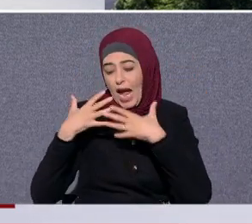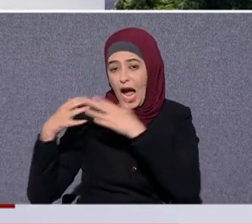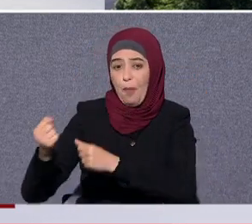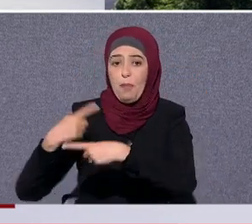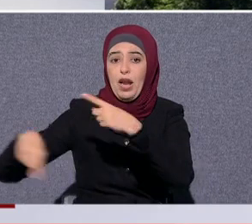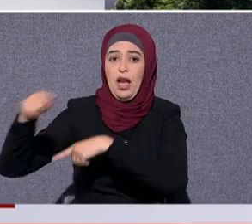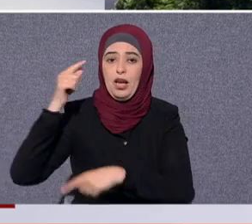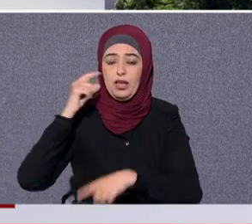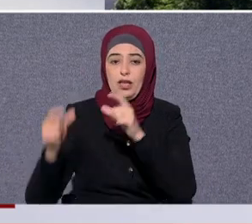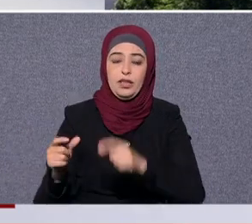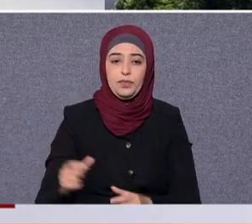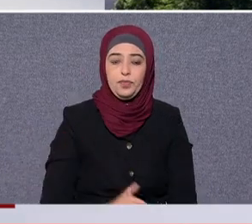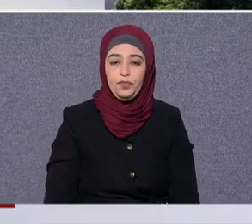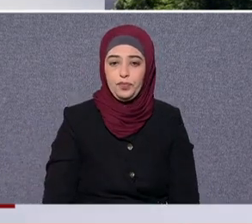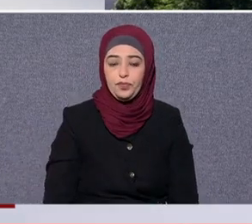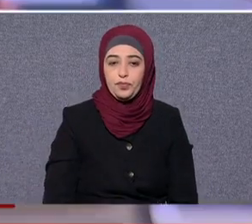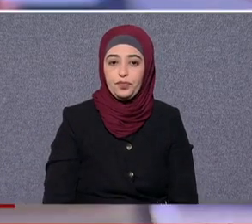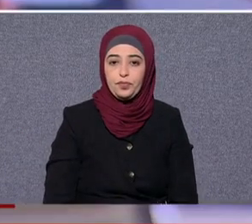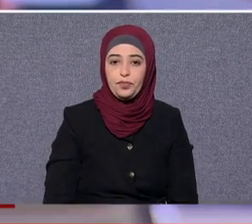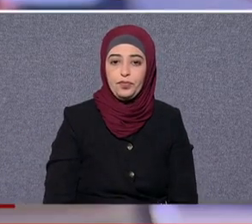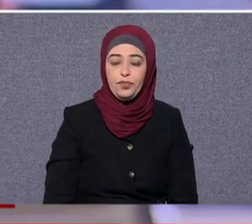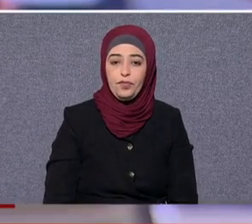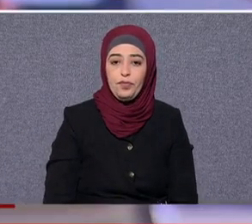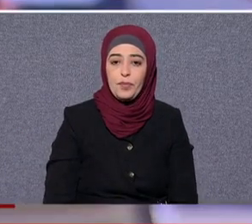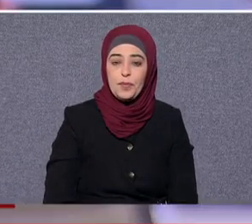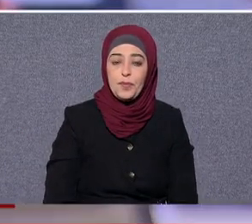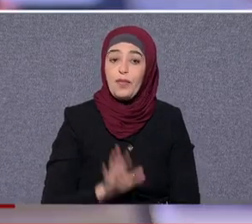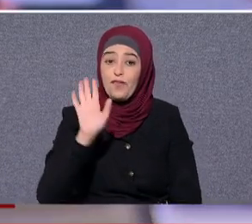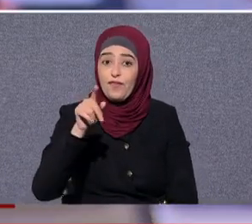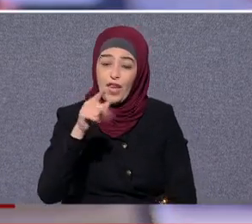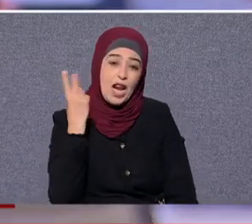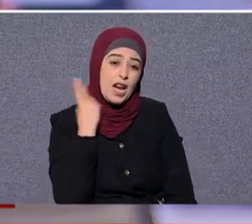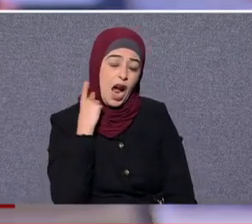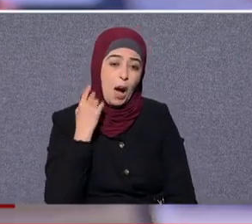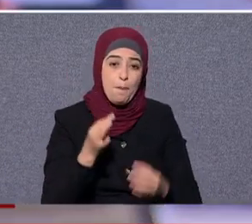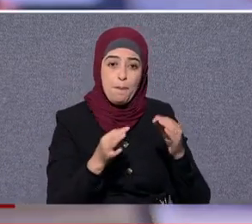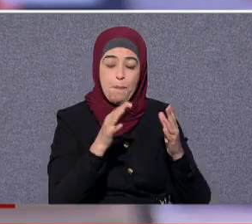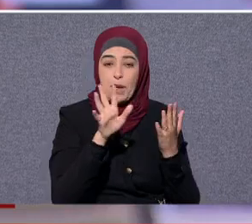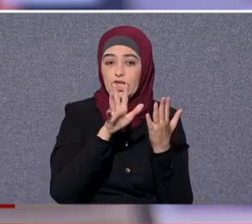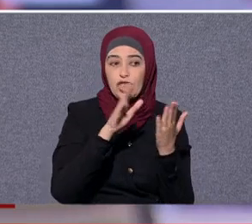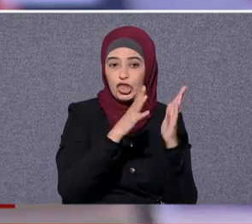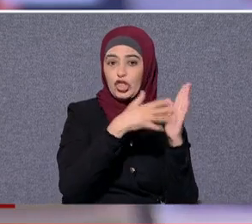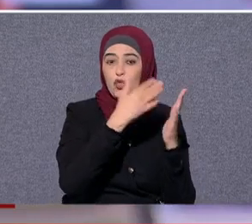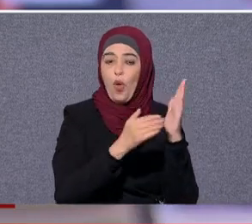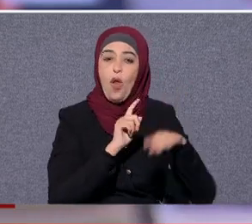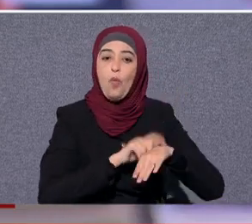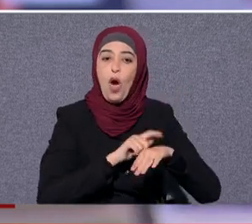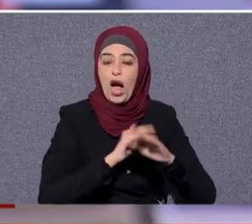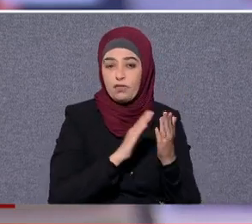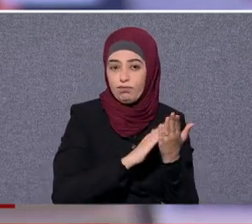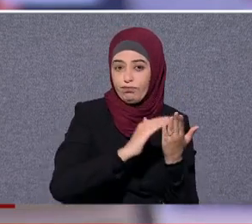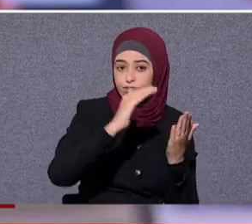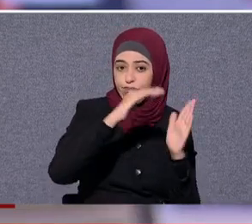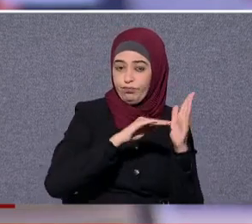الآخرين. طيب سيد عدنان، هل هنالك مقياس رقمي أو جدول زمني من خلال